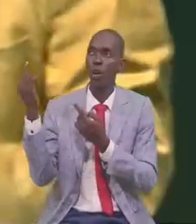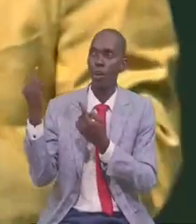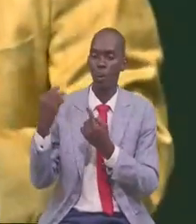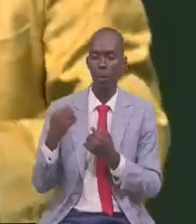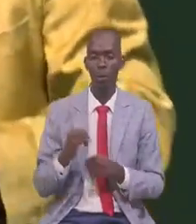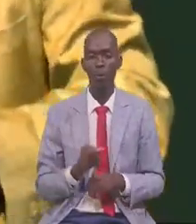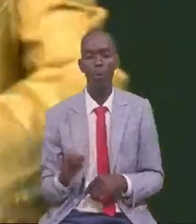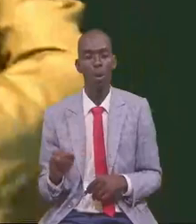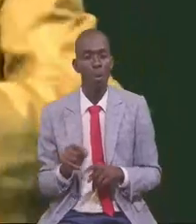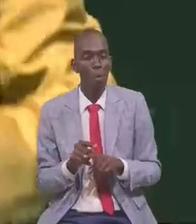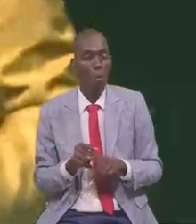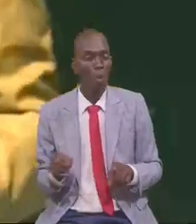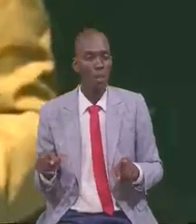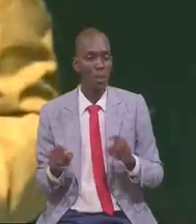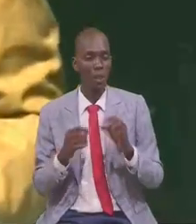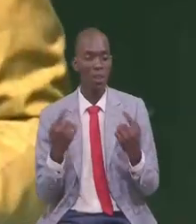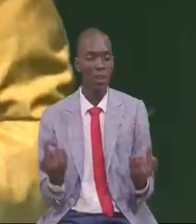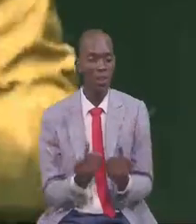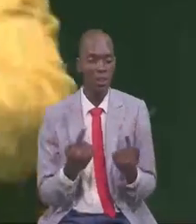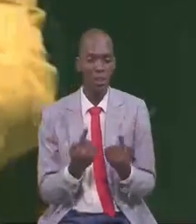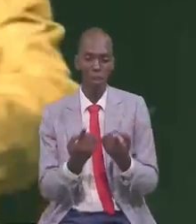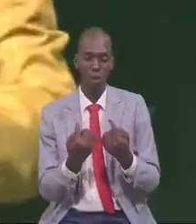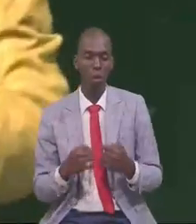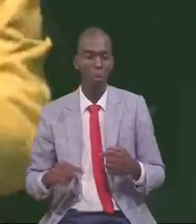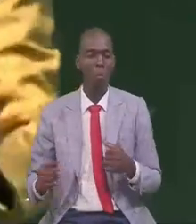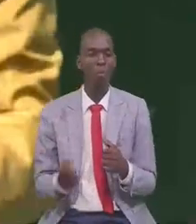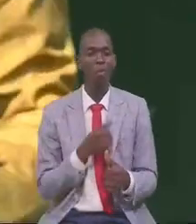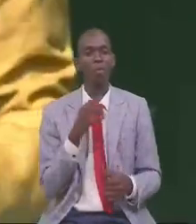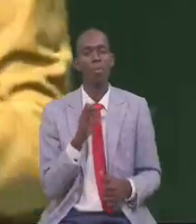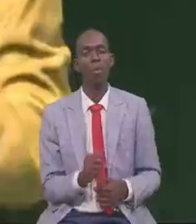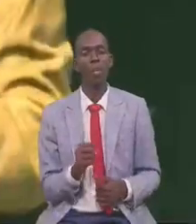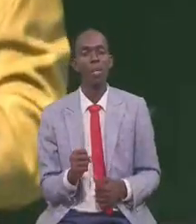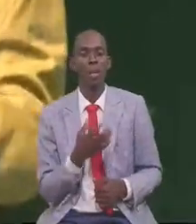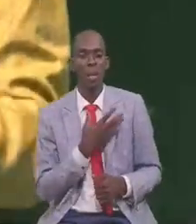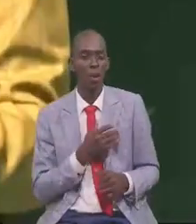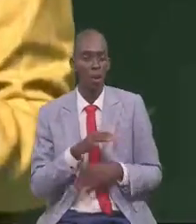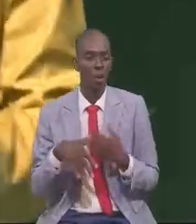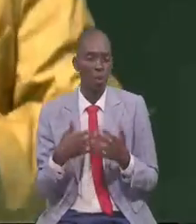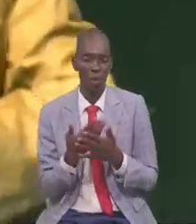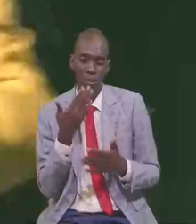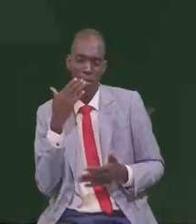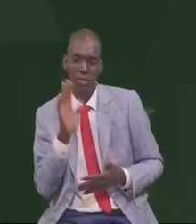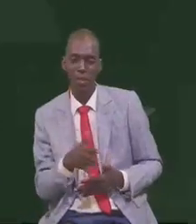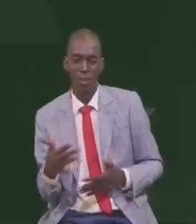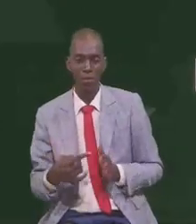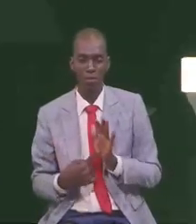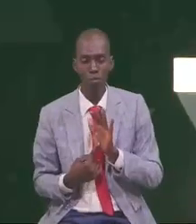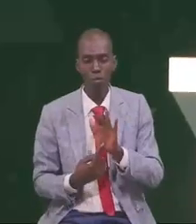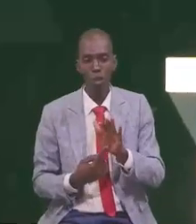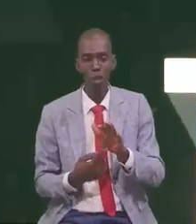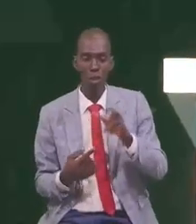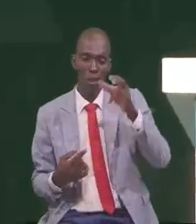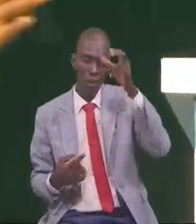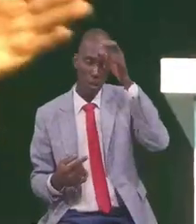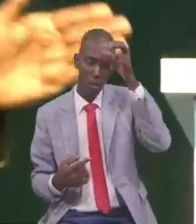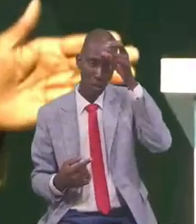Mais le péché dévance et cette chose mauvaise démontre la